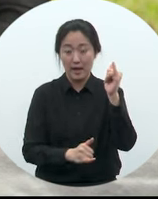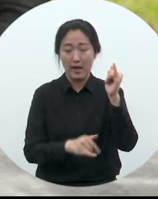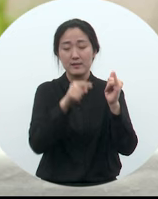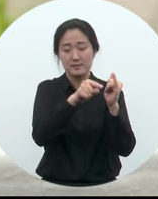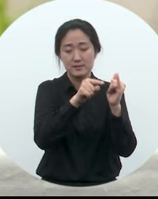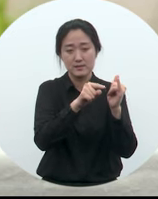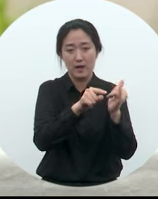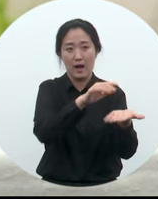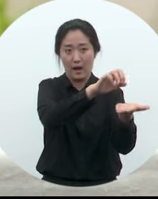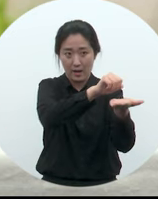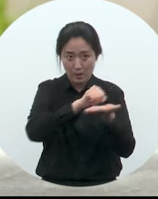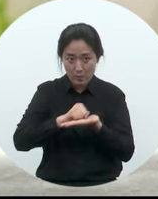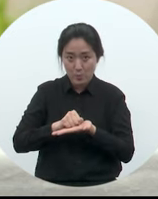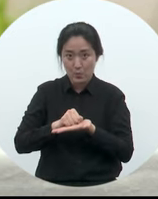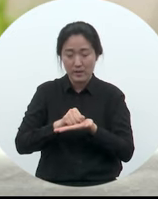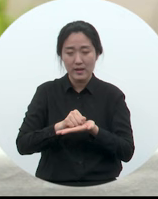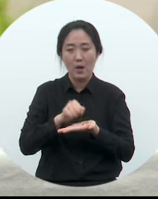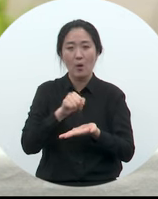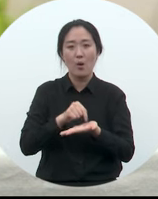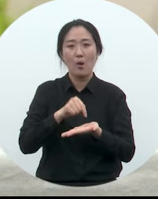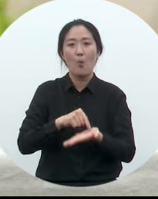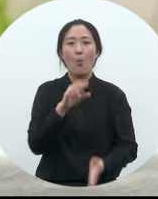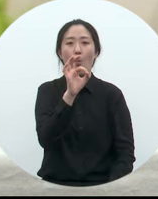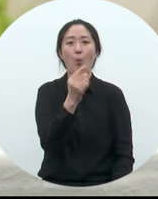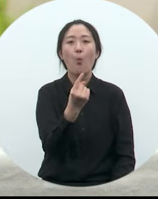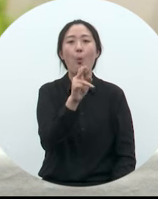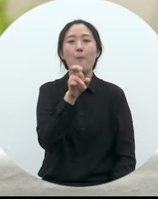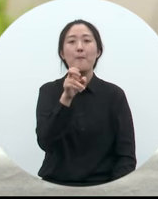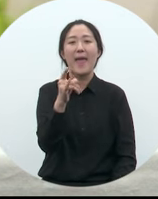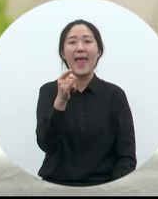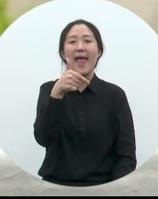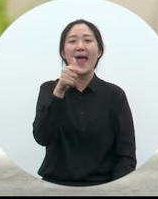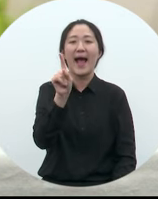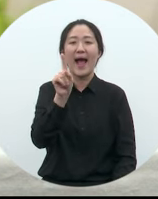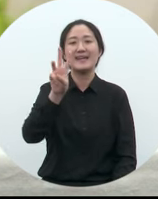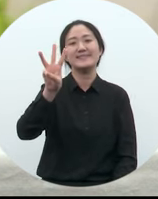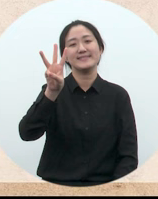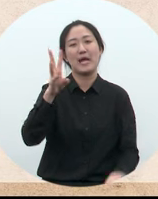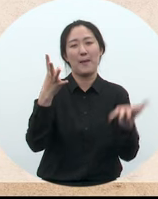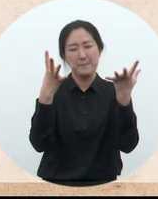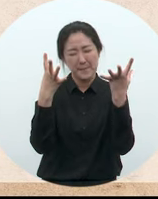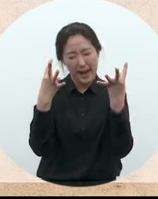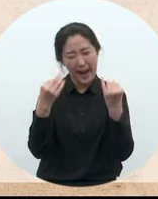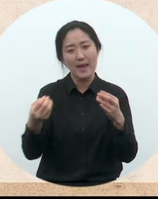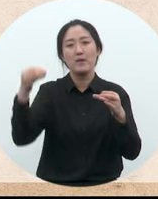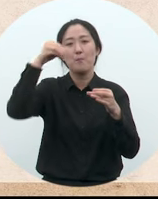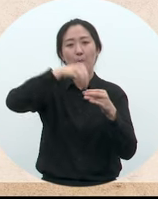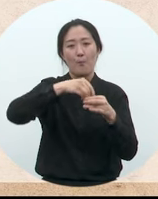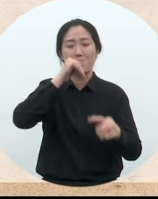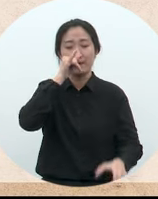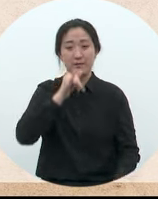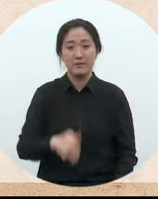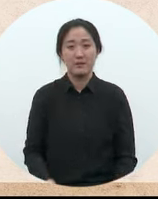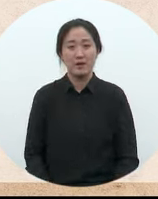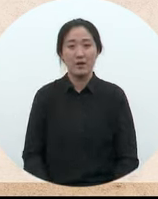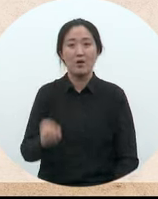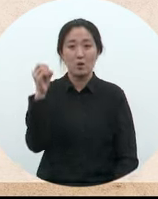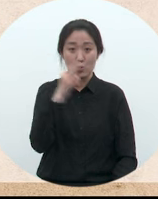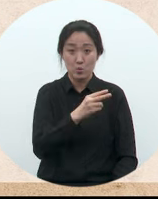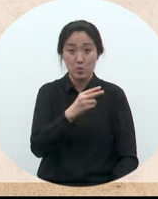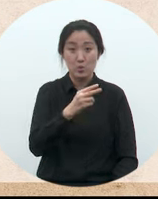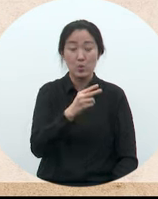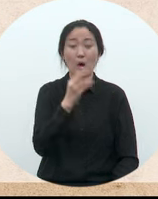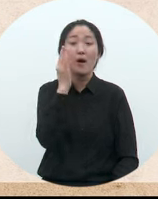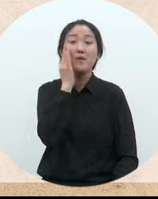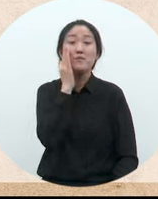알려져 있습니다. 호두에는 여러분들이 잘 알고 있는 오메가3 성분들이 굉장히 많이 들어 있습니다. 오메가3는 견과류에 많이 들어 있을